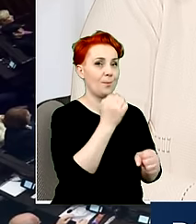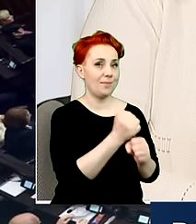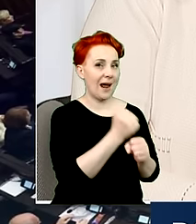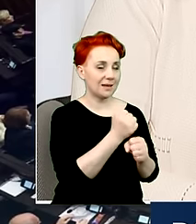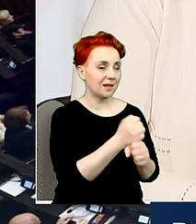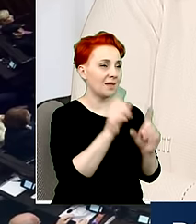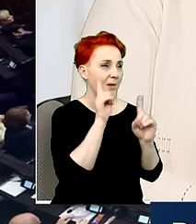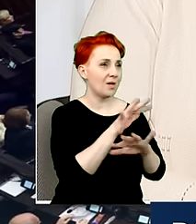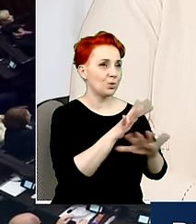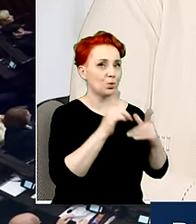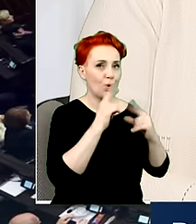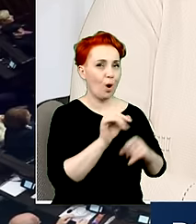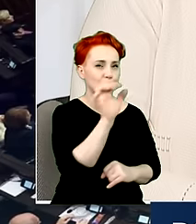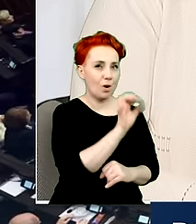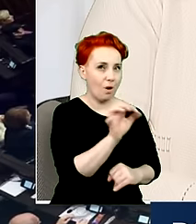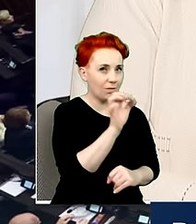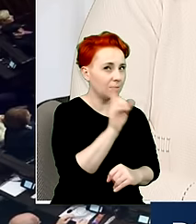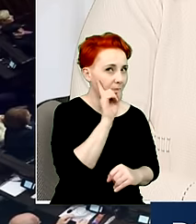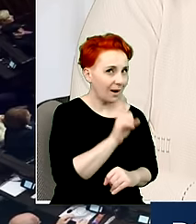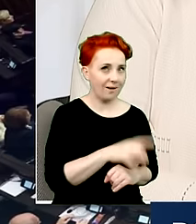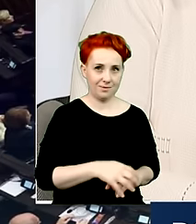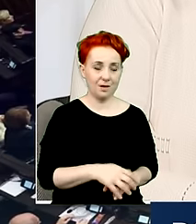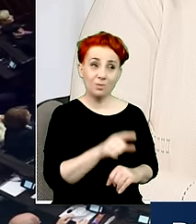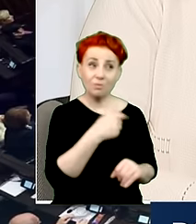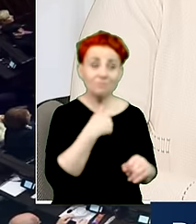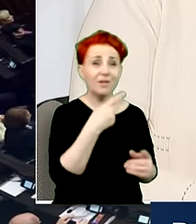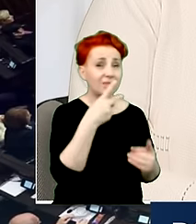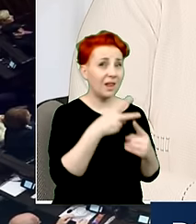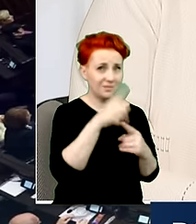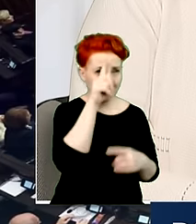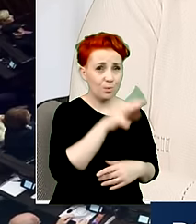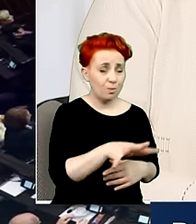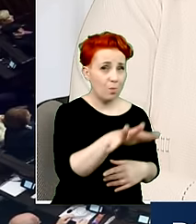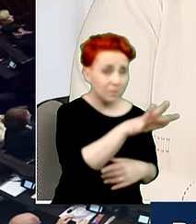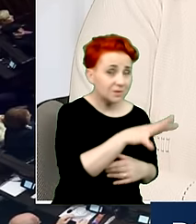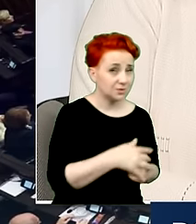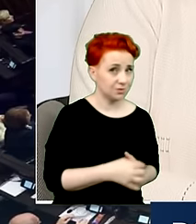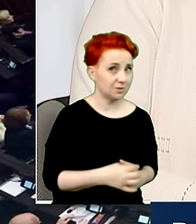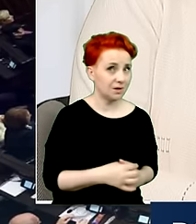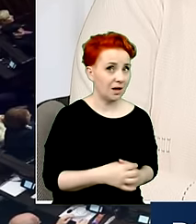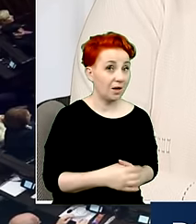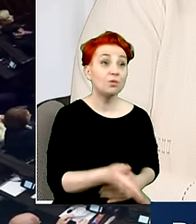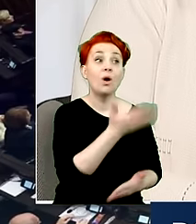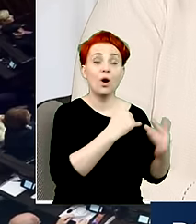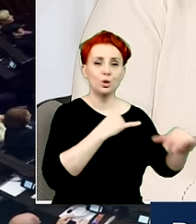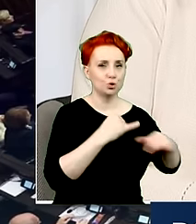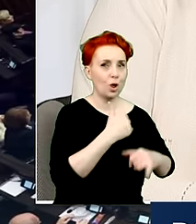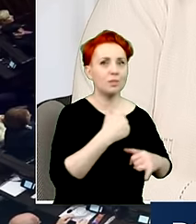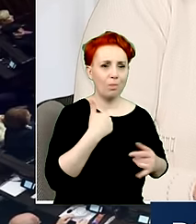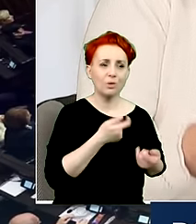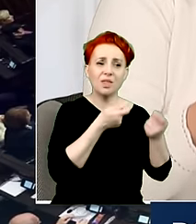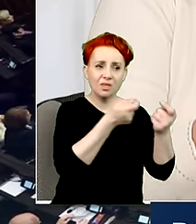wysoką oglądalność i kiedy, bo była telewizją publiczną, w wtedy rząd polski